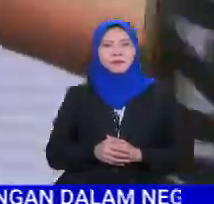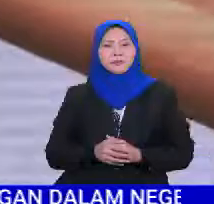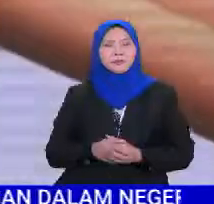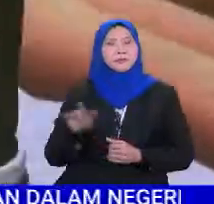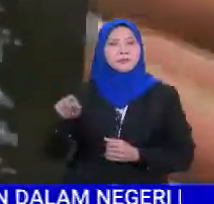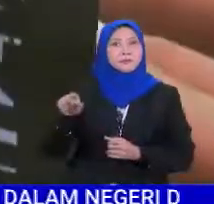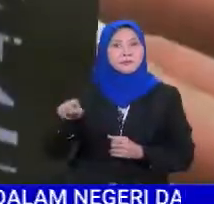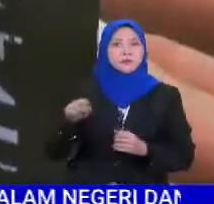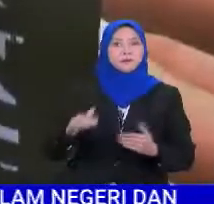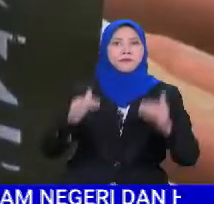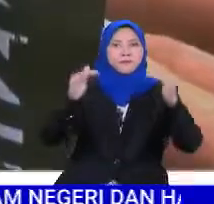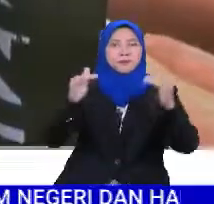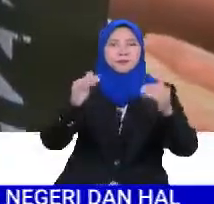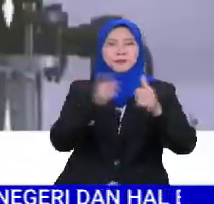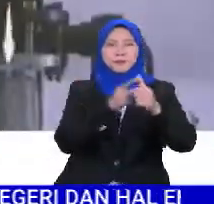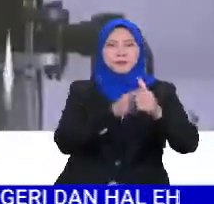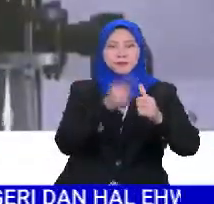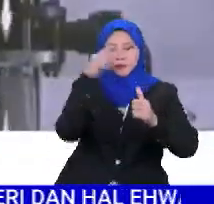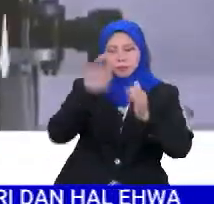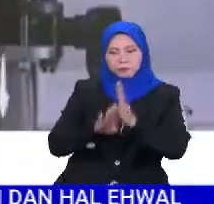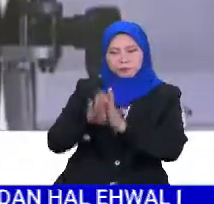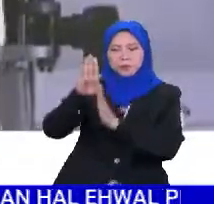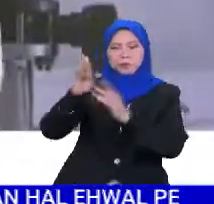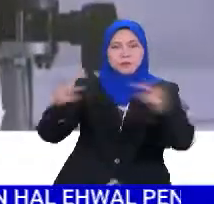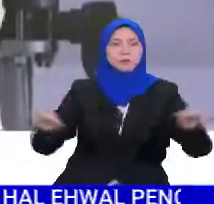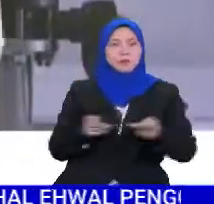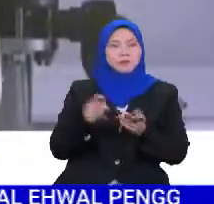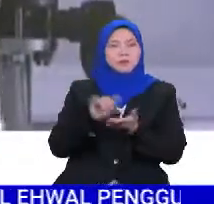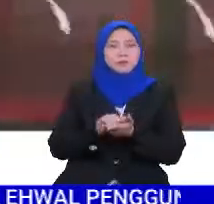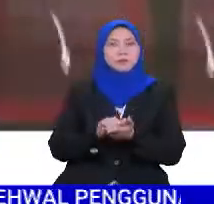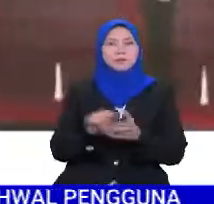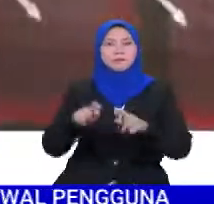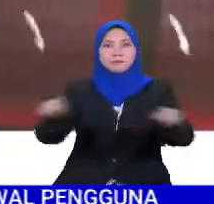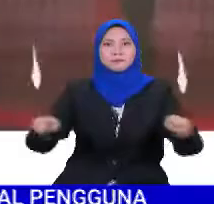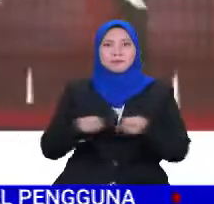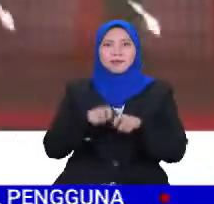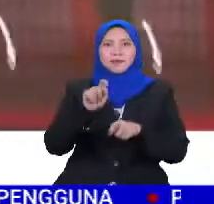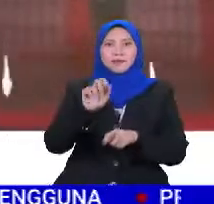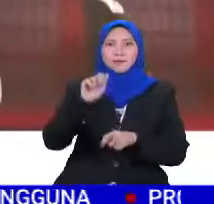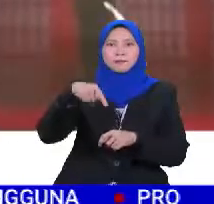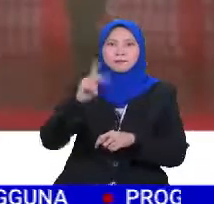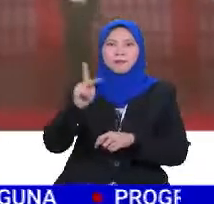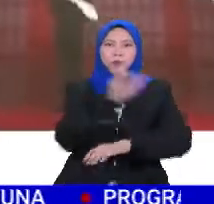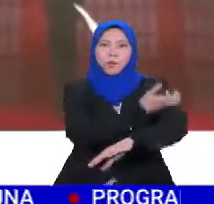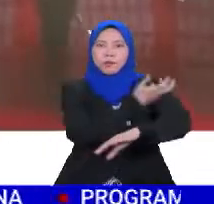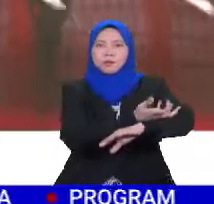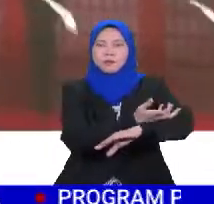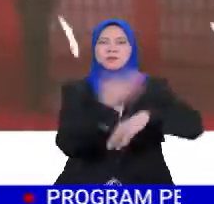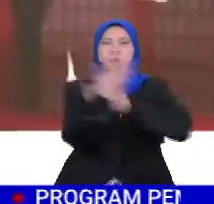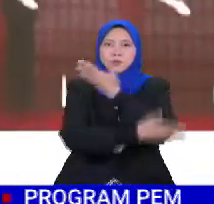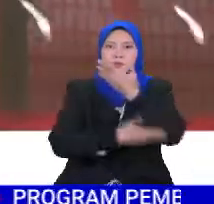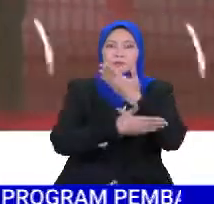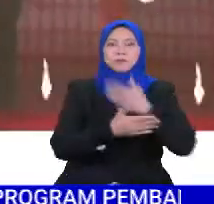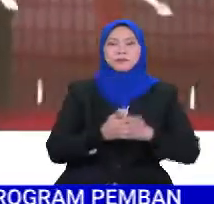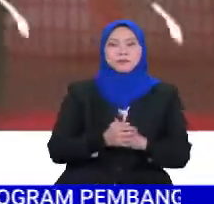Ia merupakan fasa pertama syarikat itu dalam membangunkan kawasan berkenaan yang terletak dalam tapak warisan dunia. Beliau berkata